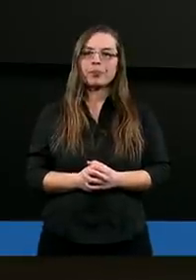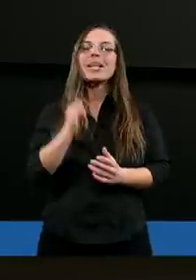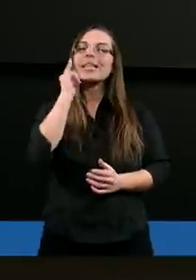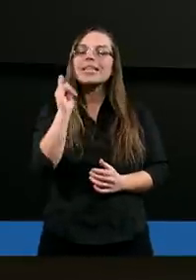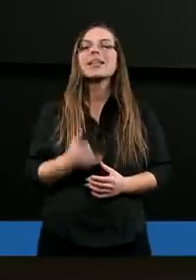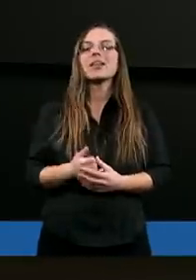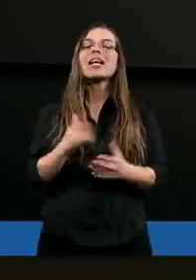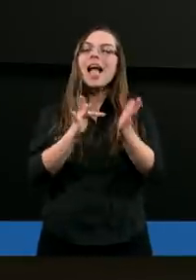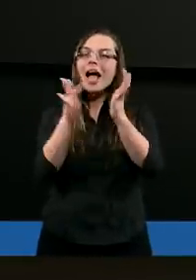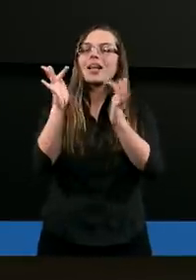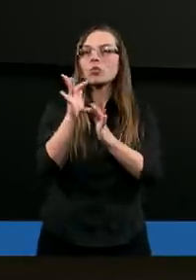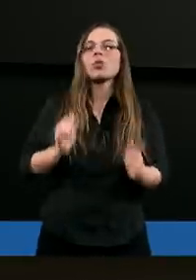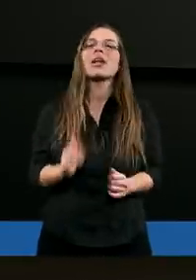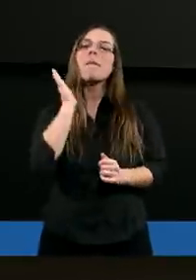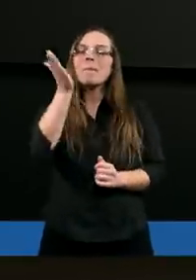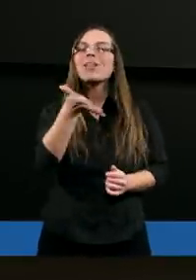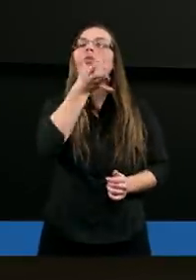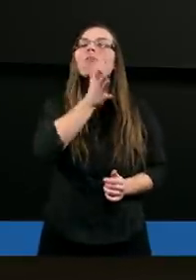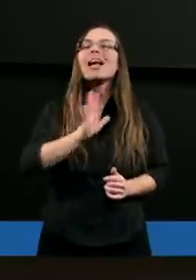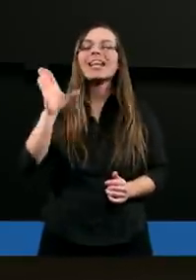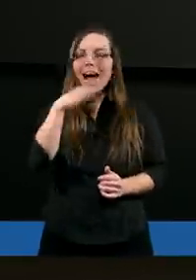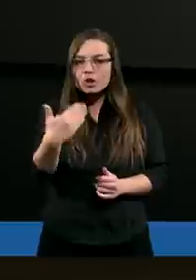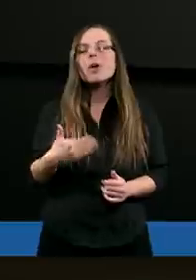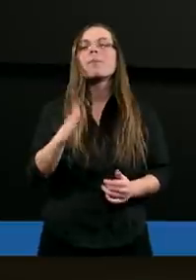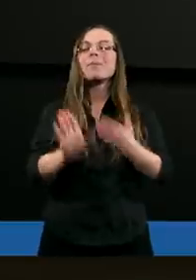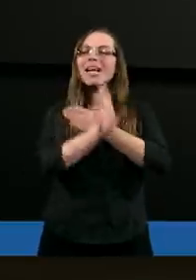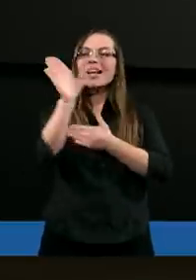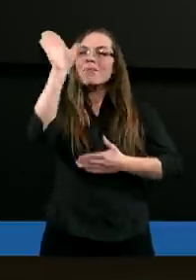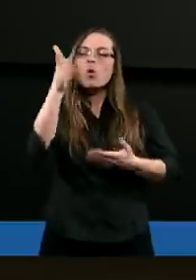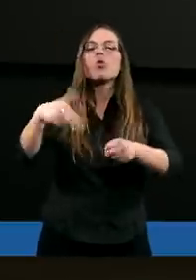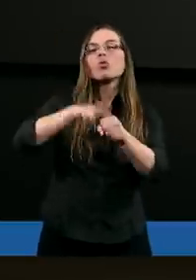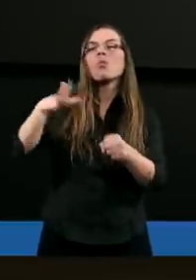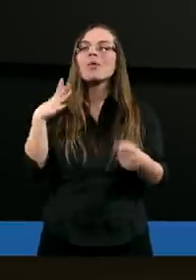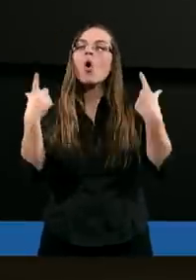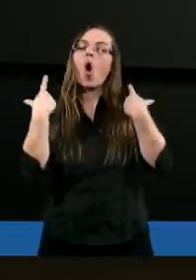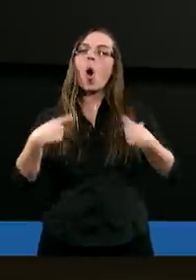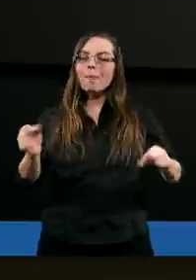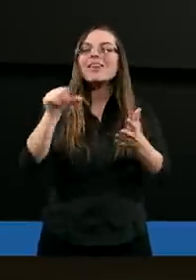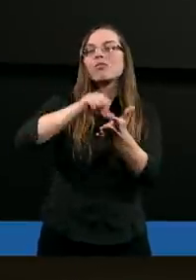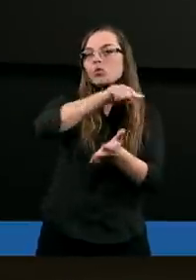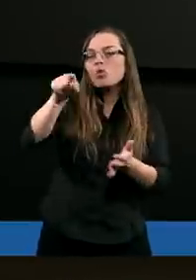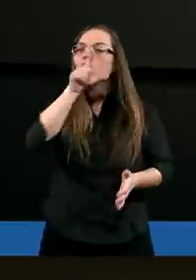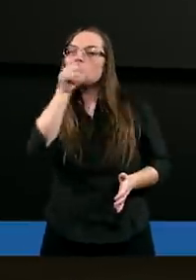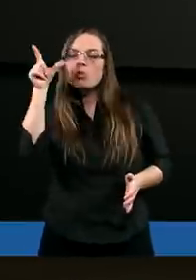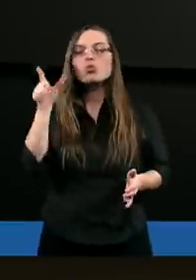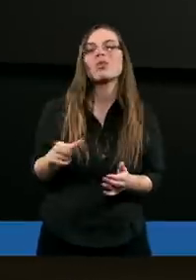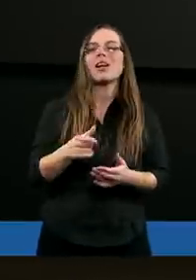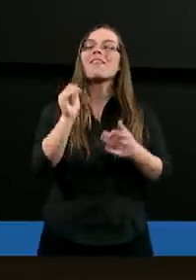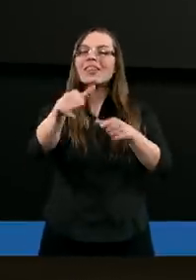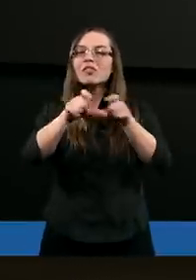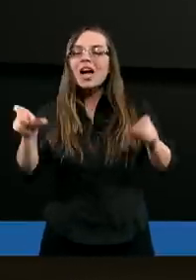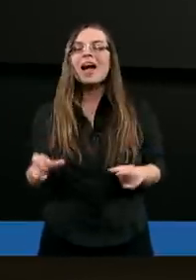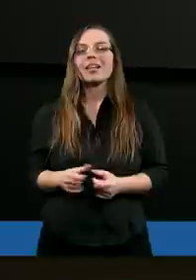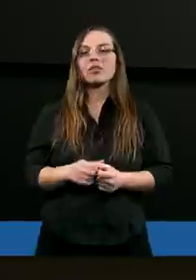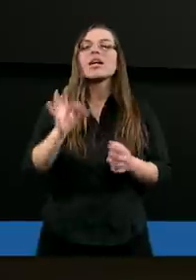I Jezus, będąc Mesjaszem, przedstawił Boga, który był obecny wśród swojego ludu. Ale przed czas,